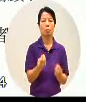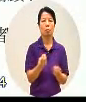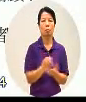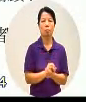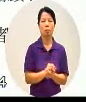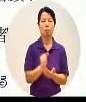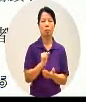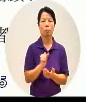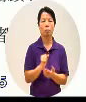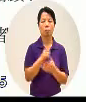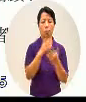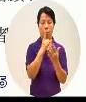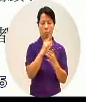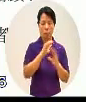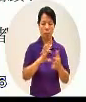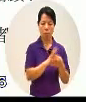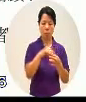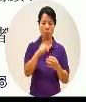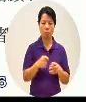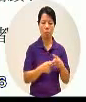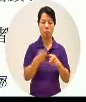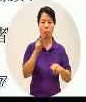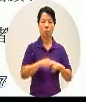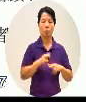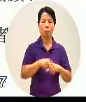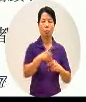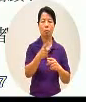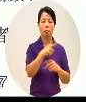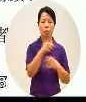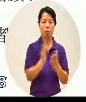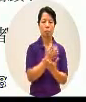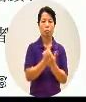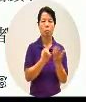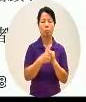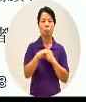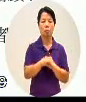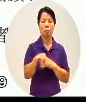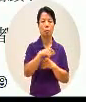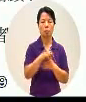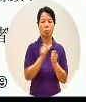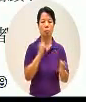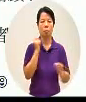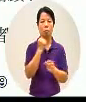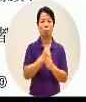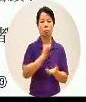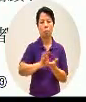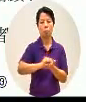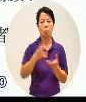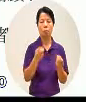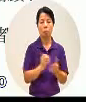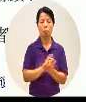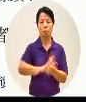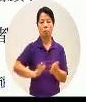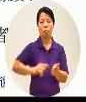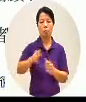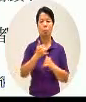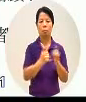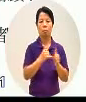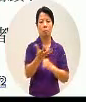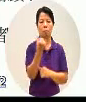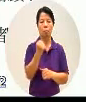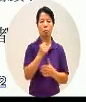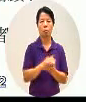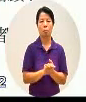啊，所以你这个公共设施保留地哦，你长期不用，这最严重的影响到人民的权益